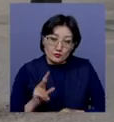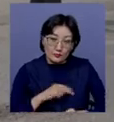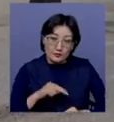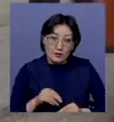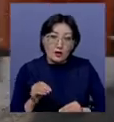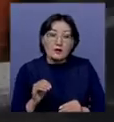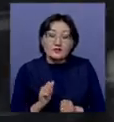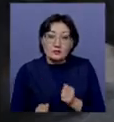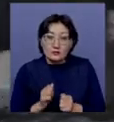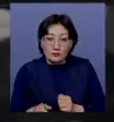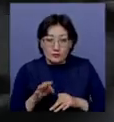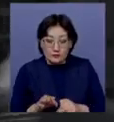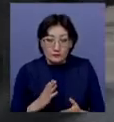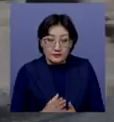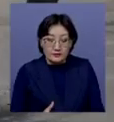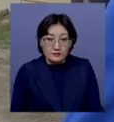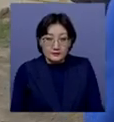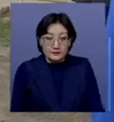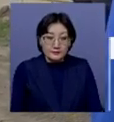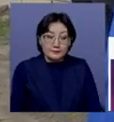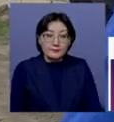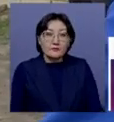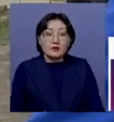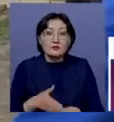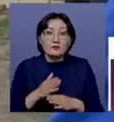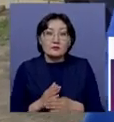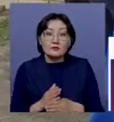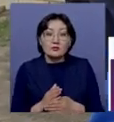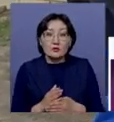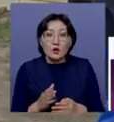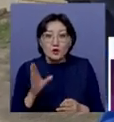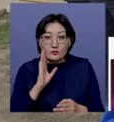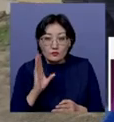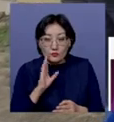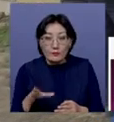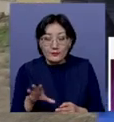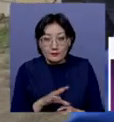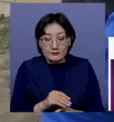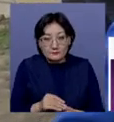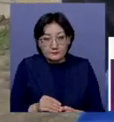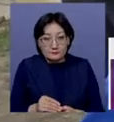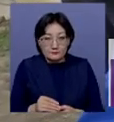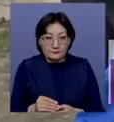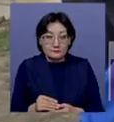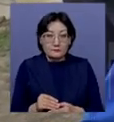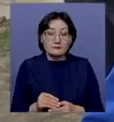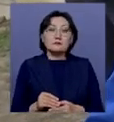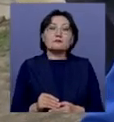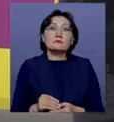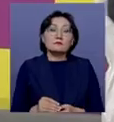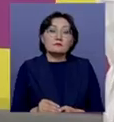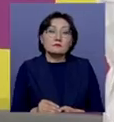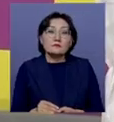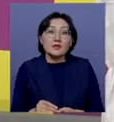да дембіл-дембіл жүргізіп жатқанын айтады. Нан, пан, ішке қарай су, мұның бәріне, короче, осы тек қана жүзеке арқылы кіріп